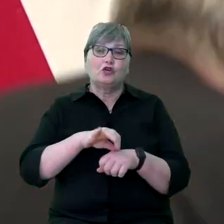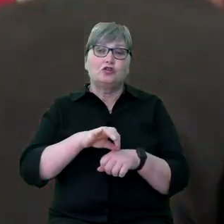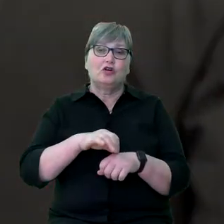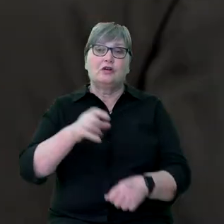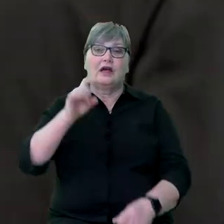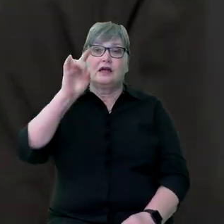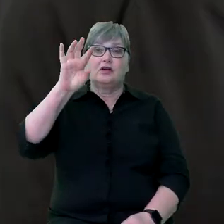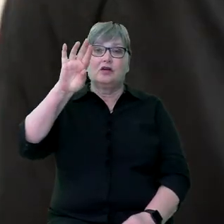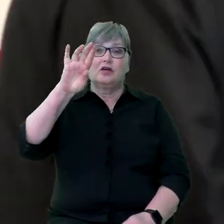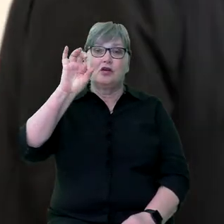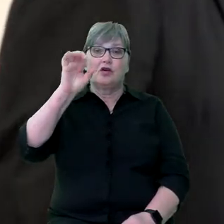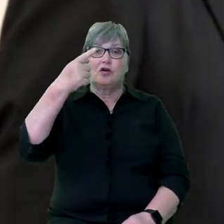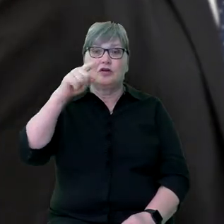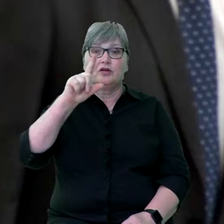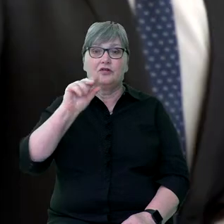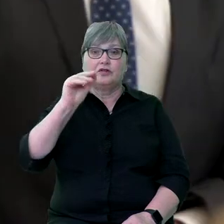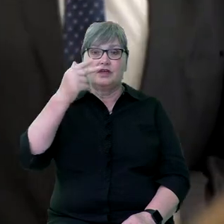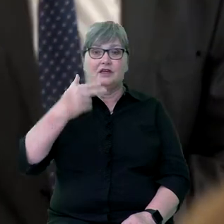Brodzińskiego